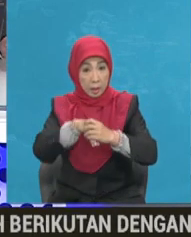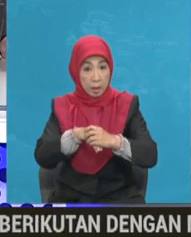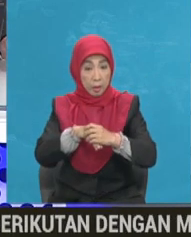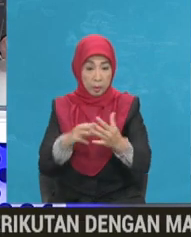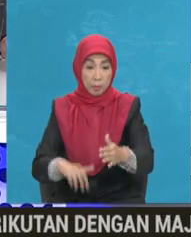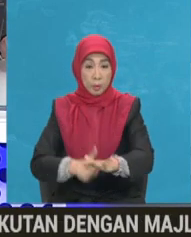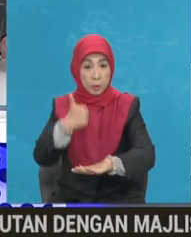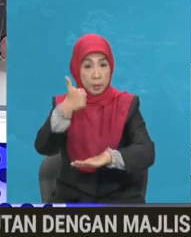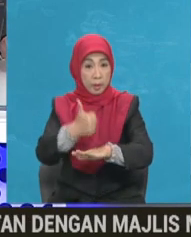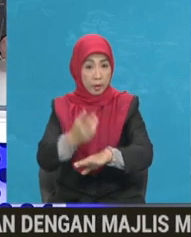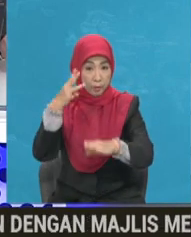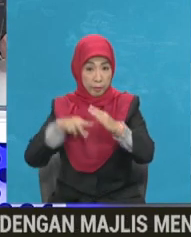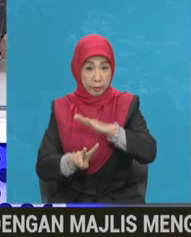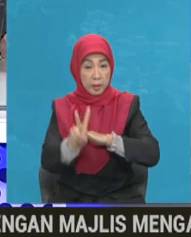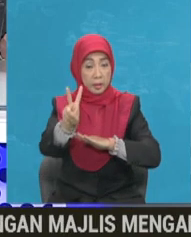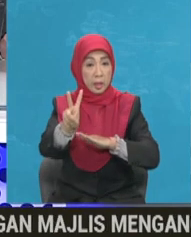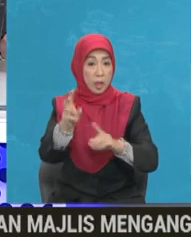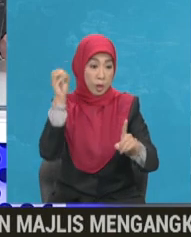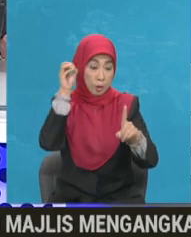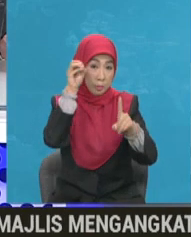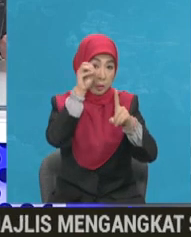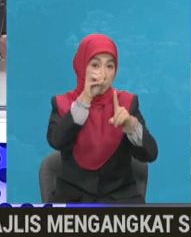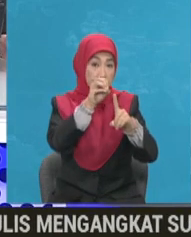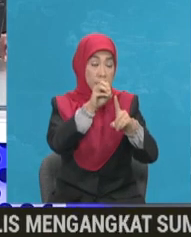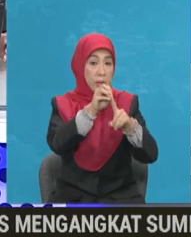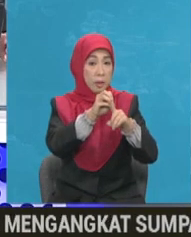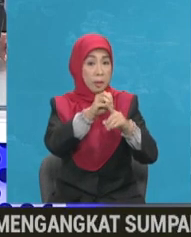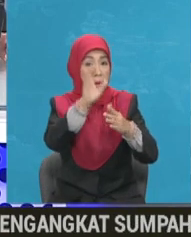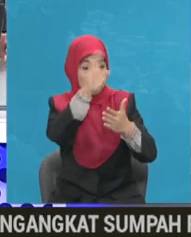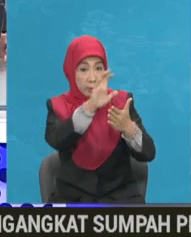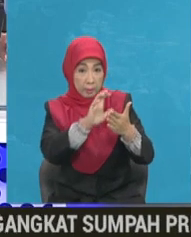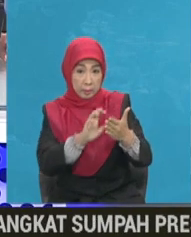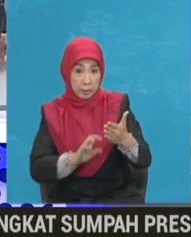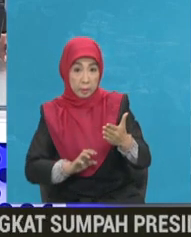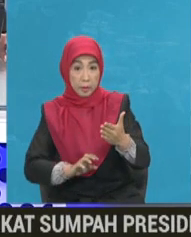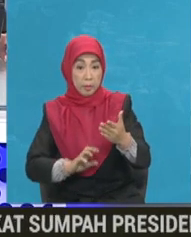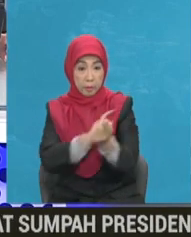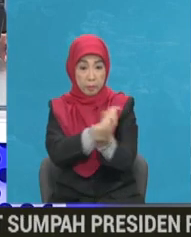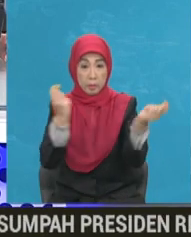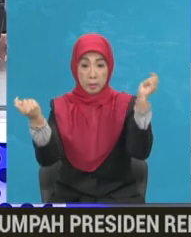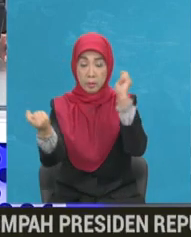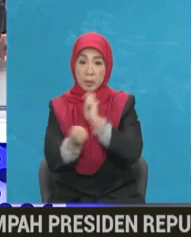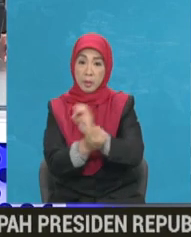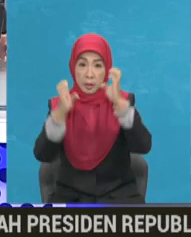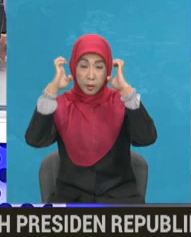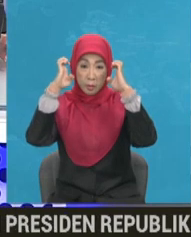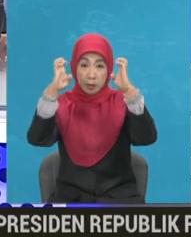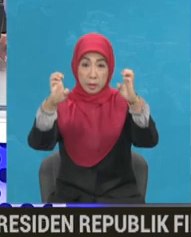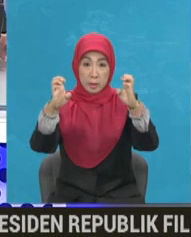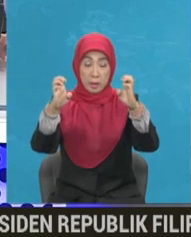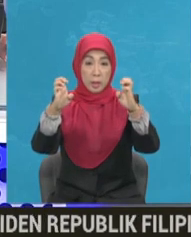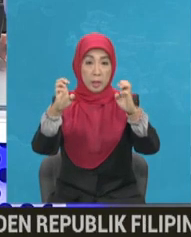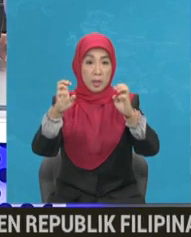mewujudkan visi bersama merupakan objektif segmen peringkat tinggi prasidang kemuncak transforming education yang